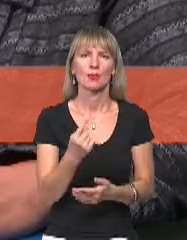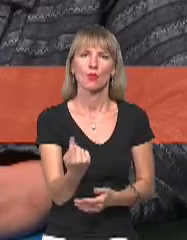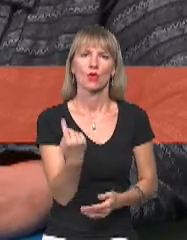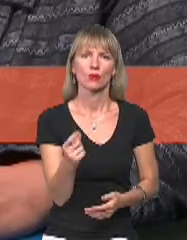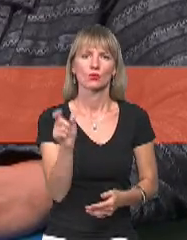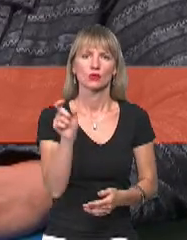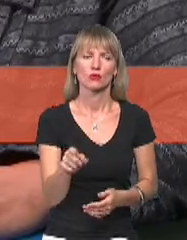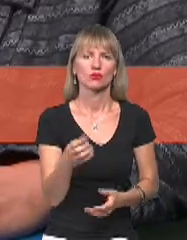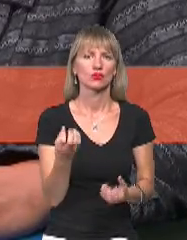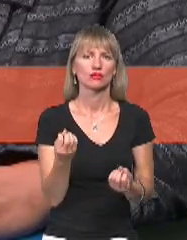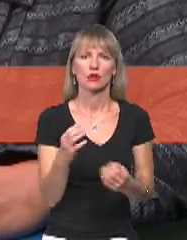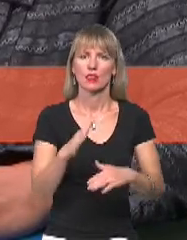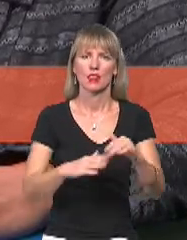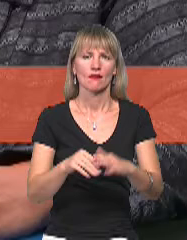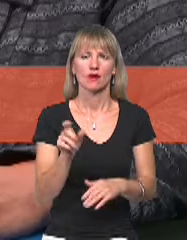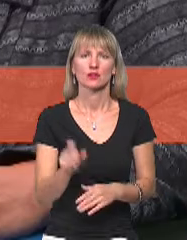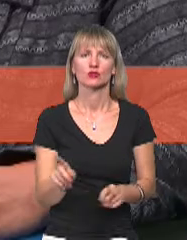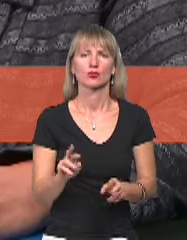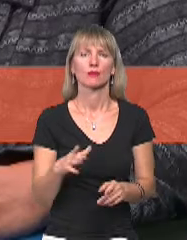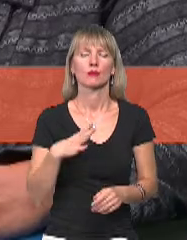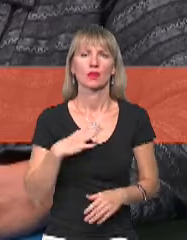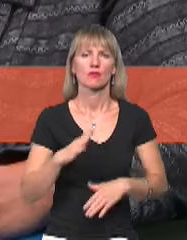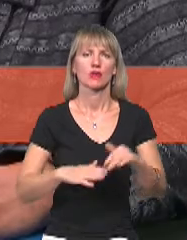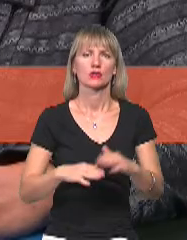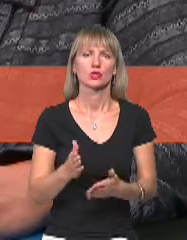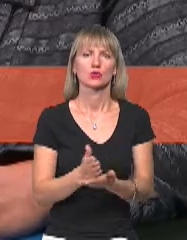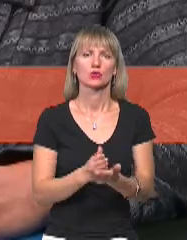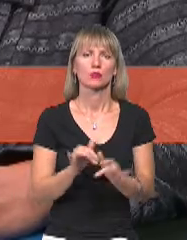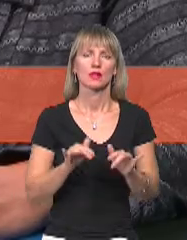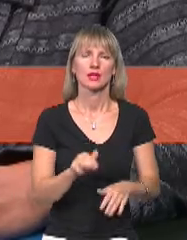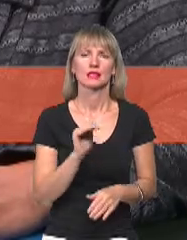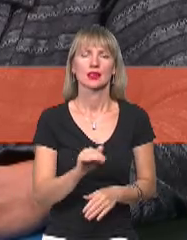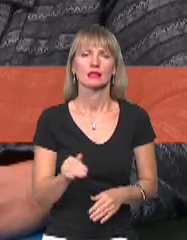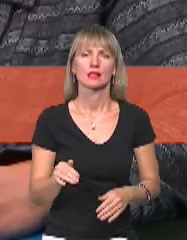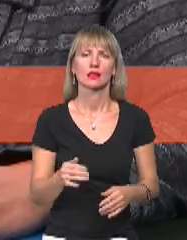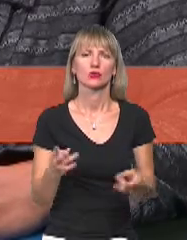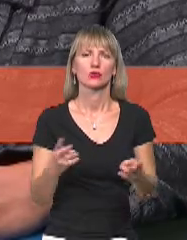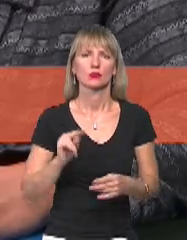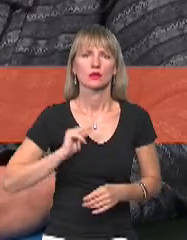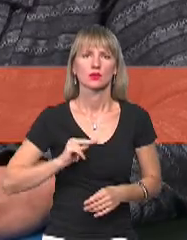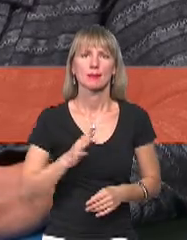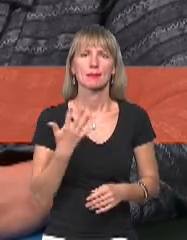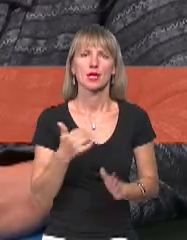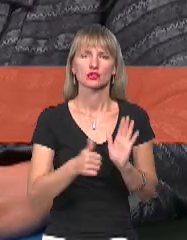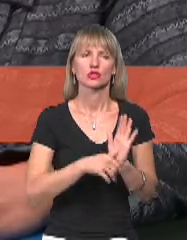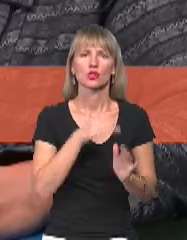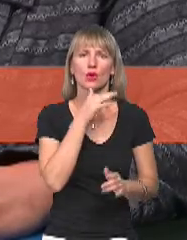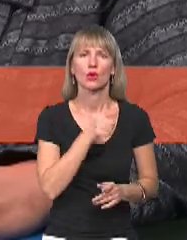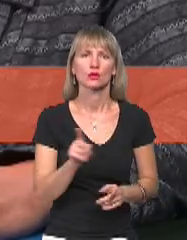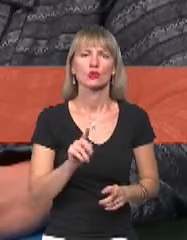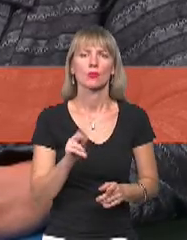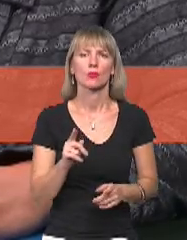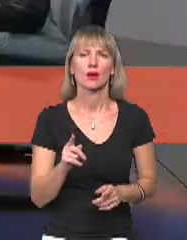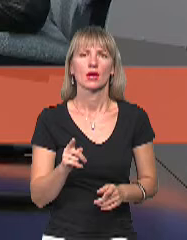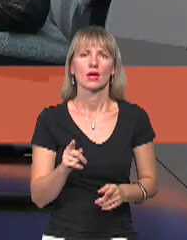одному чоловіку, і вони ще не фахівці. Для того, щоб стати фахівцем служби у справах дітей, принаймні, потрібно пропрацювати 5-6 років. Для того,